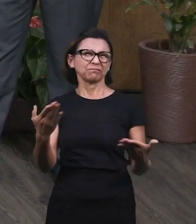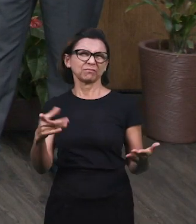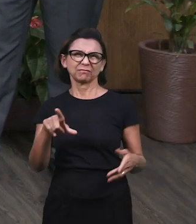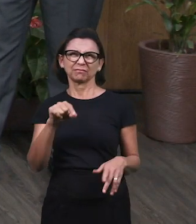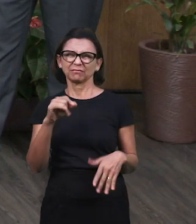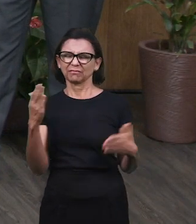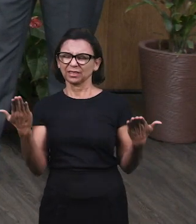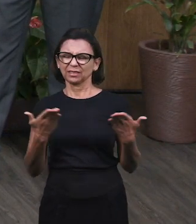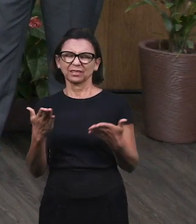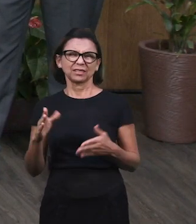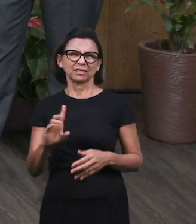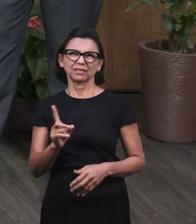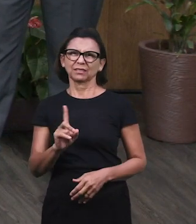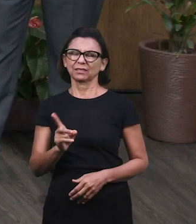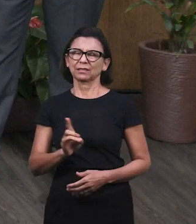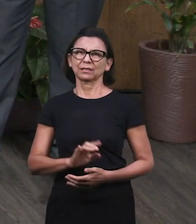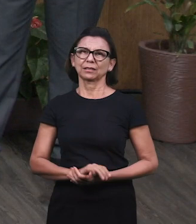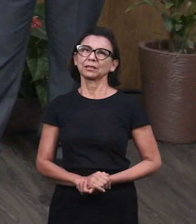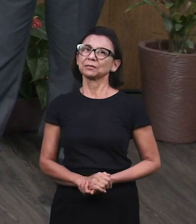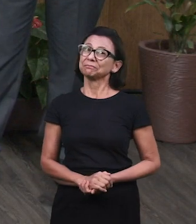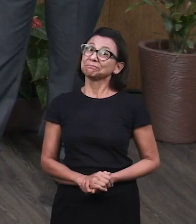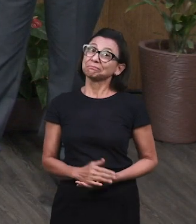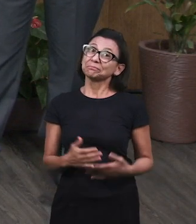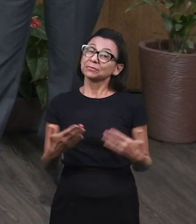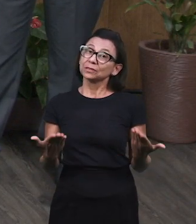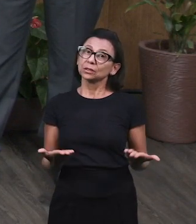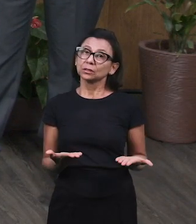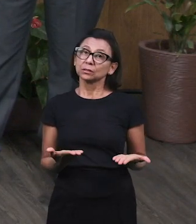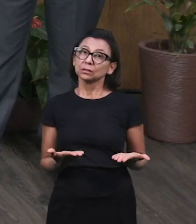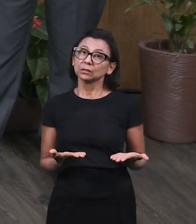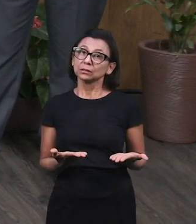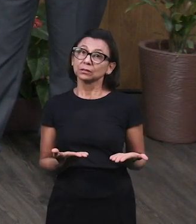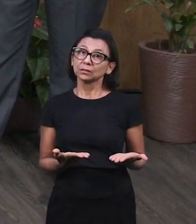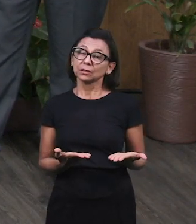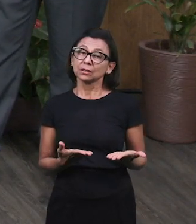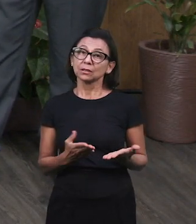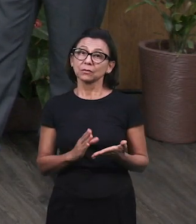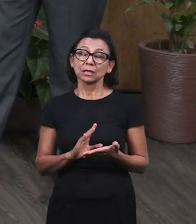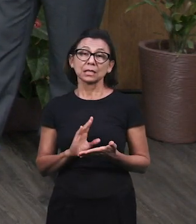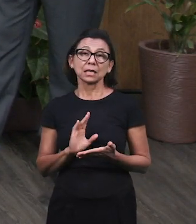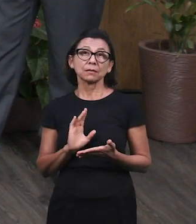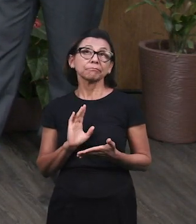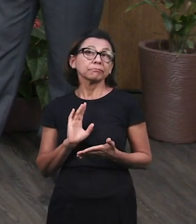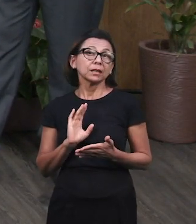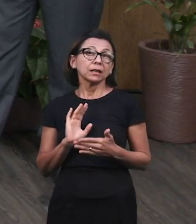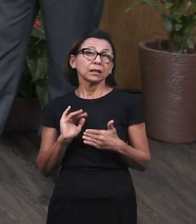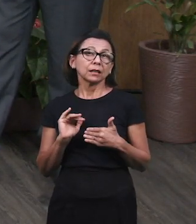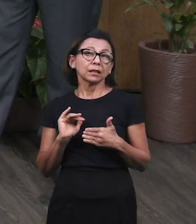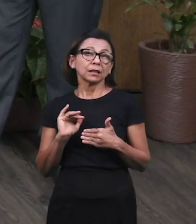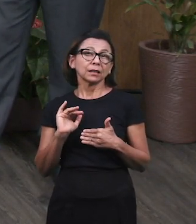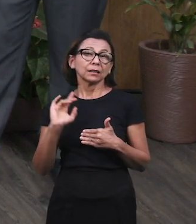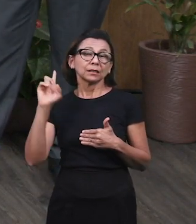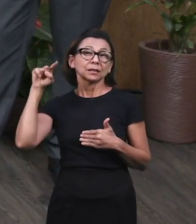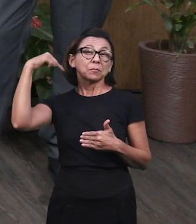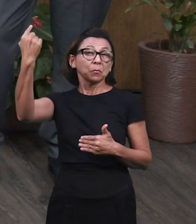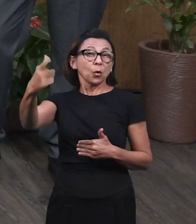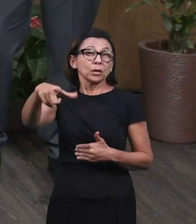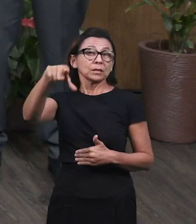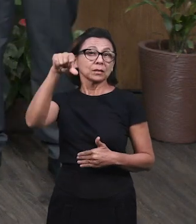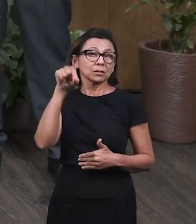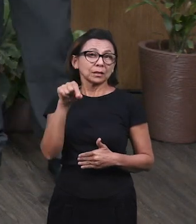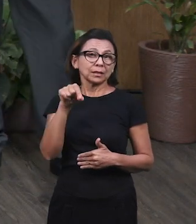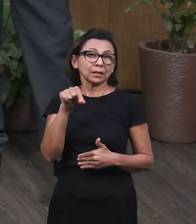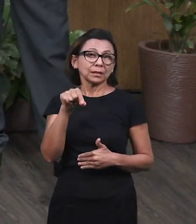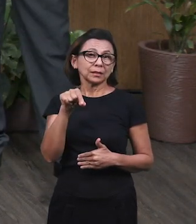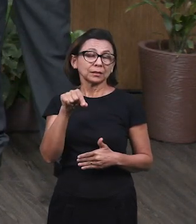est en train de choisir déjà l'éternité sans Dieu. Cela pourquoi, si quelqu'un de nous